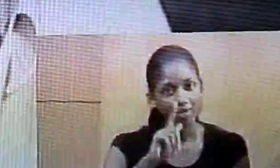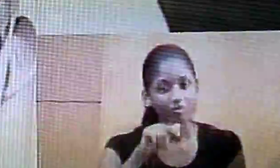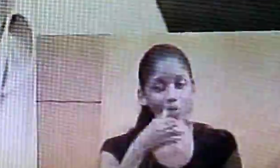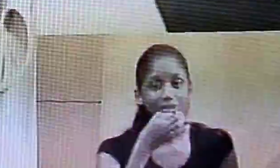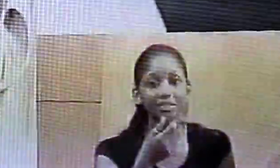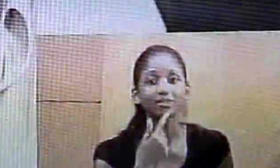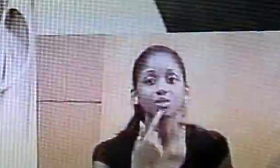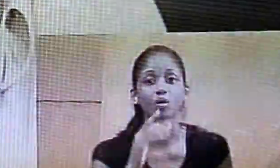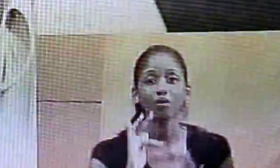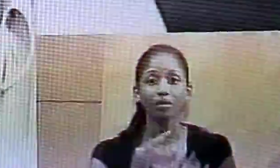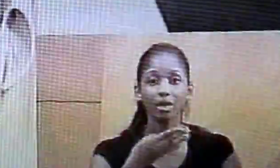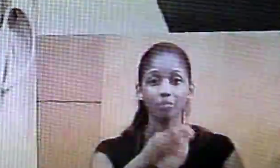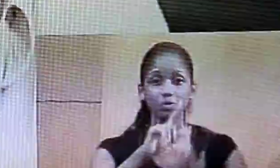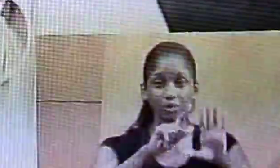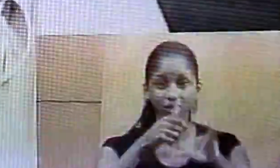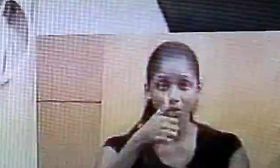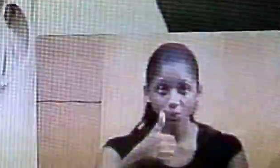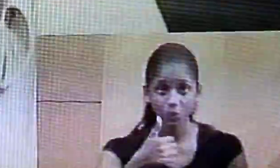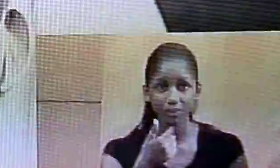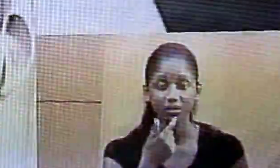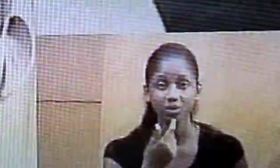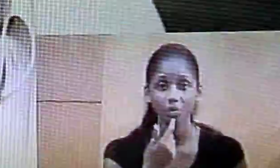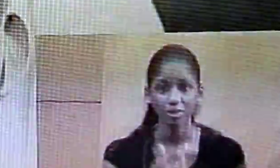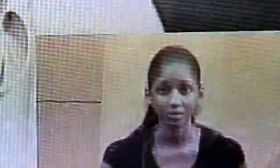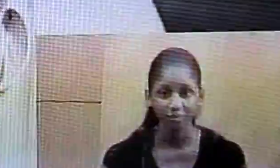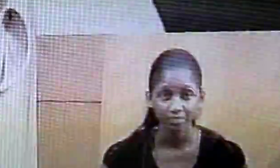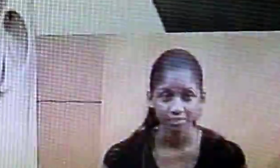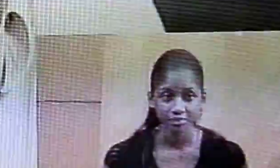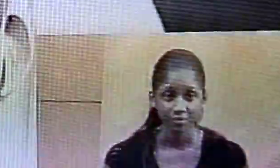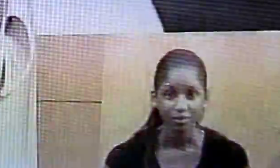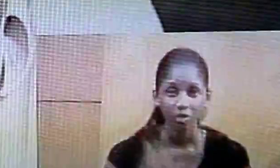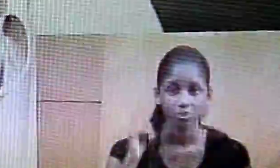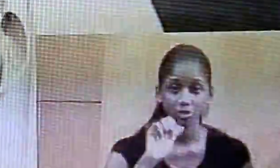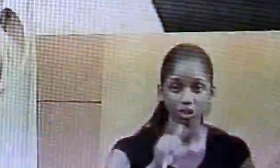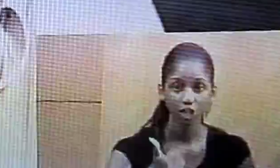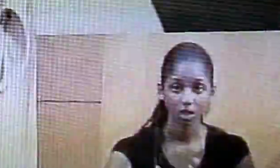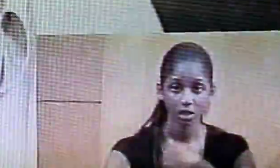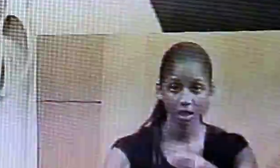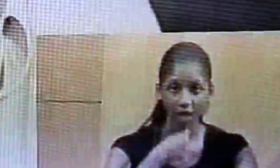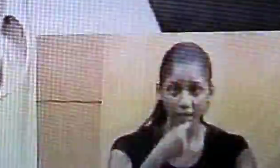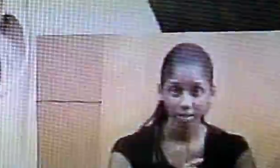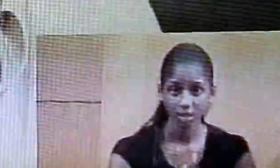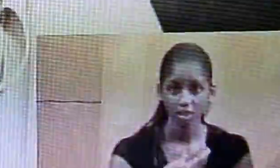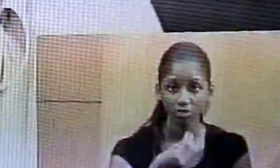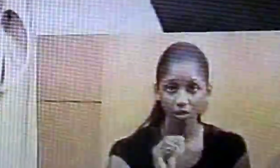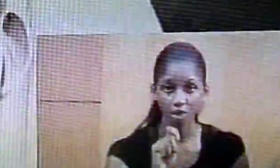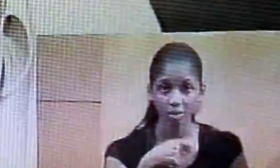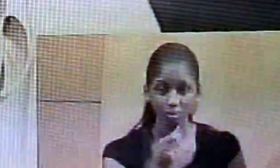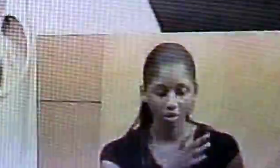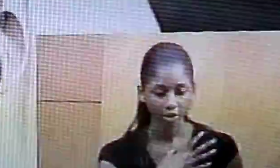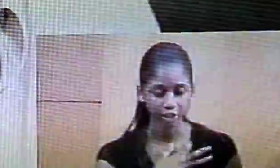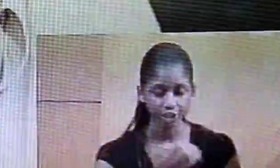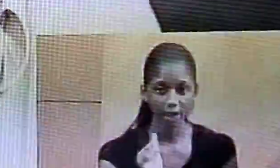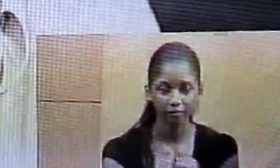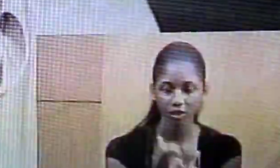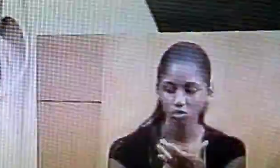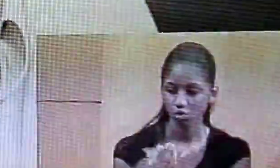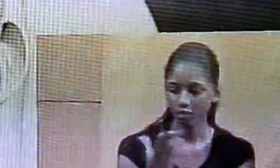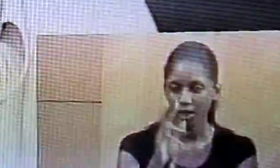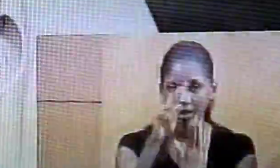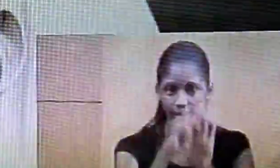la M71, c'est d'année en année enrichie de nouvelles règles et de